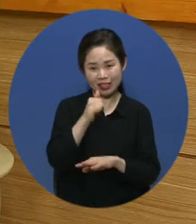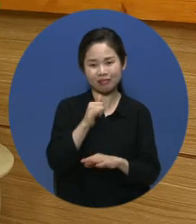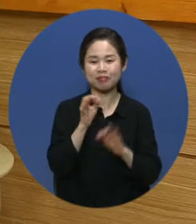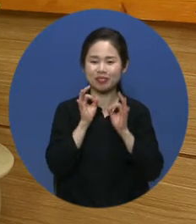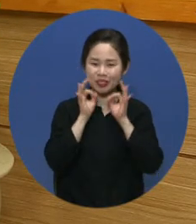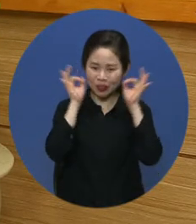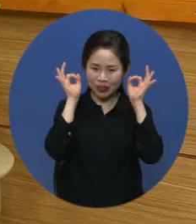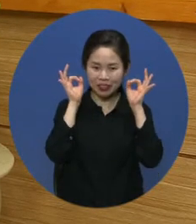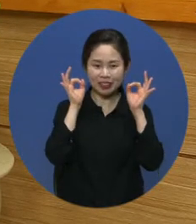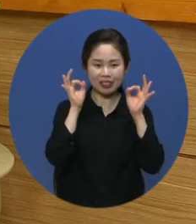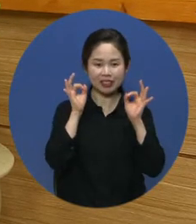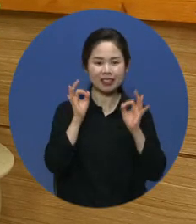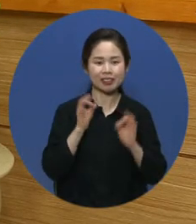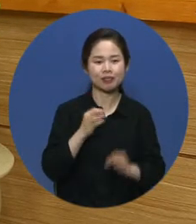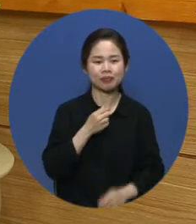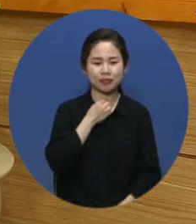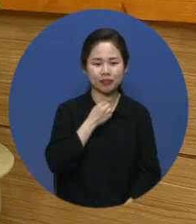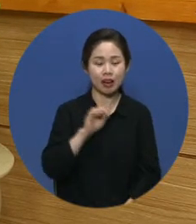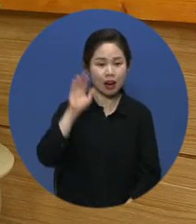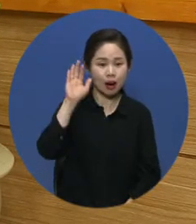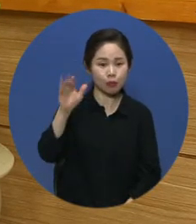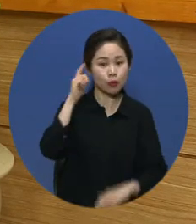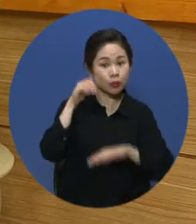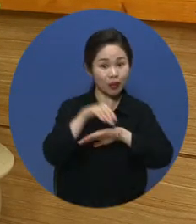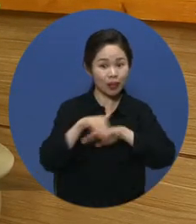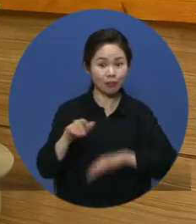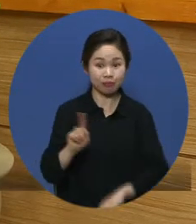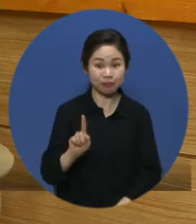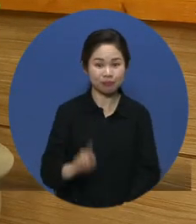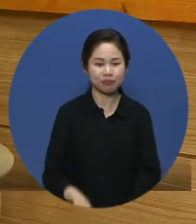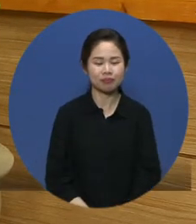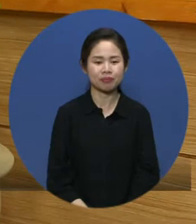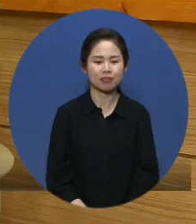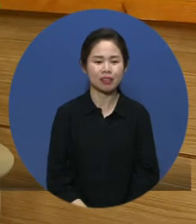말씀 부탁드리겠습니다. 뜨랑슈아 베이커리가